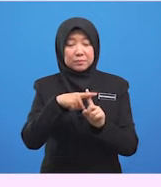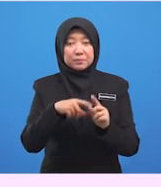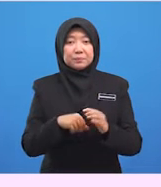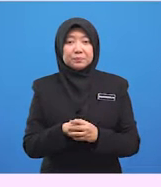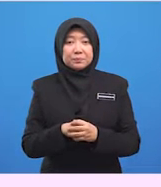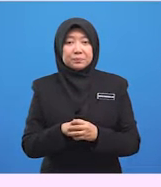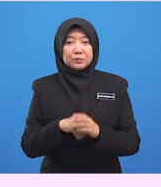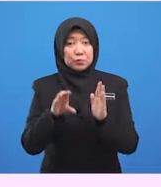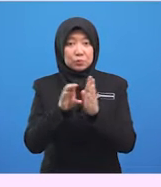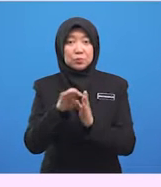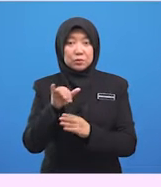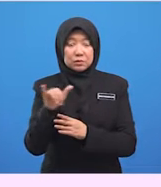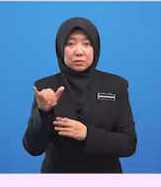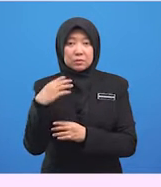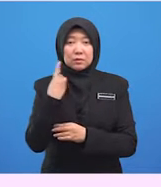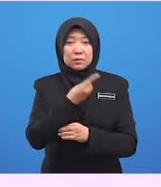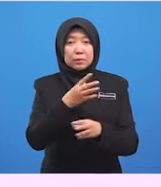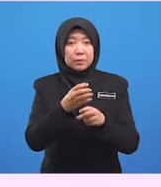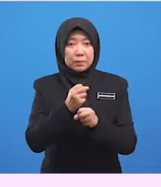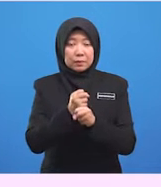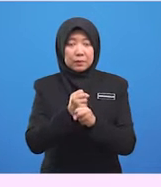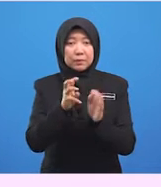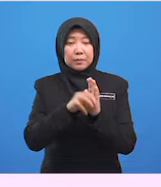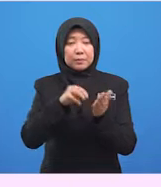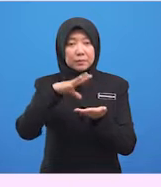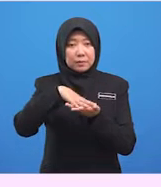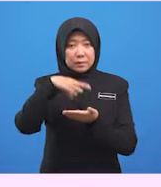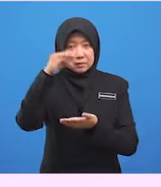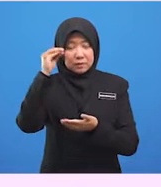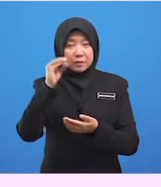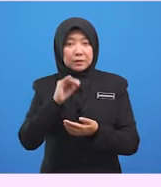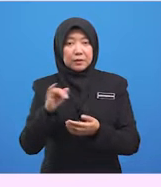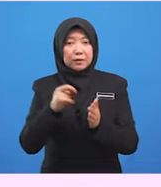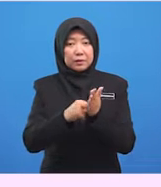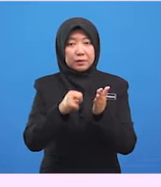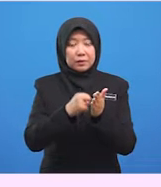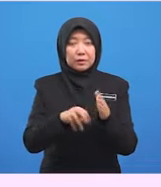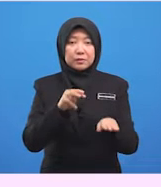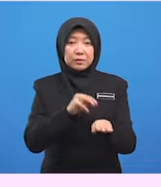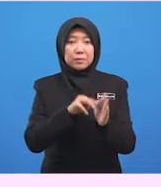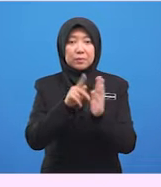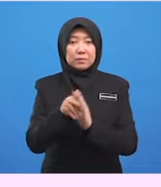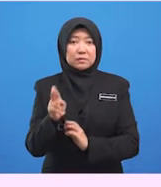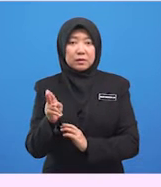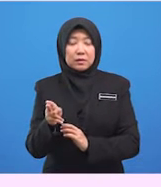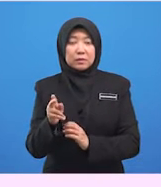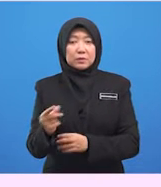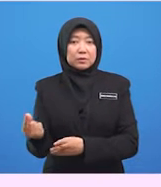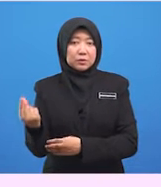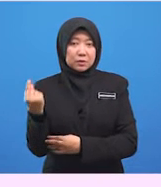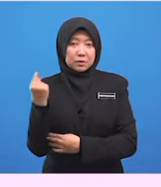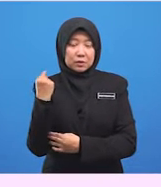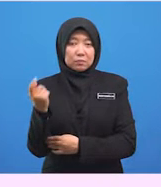positif contohnya Kita dapat mempelajari nilai-nilai sama prasejarah seperti